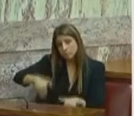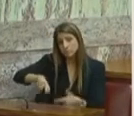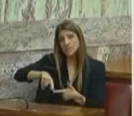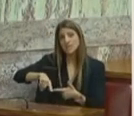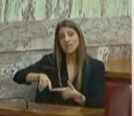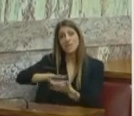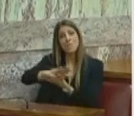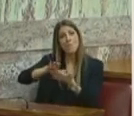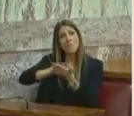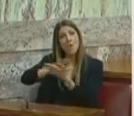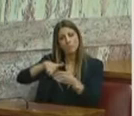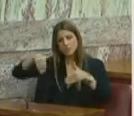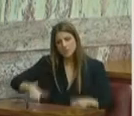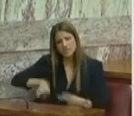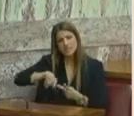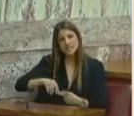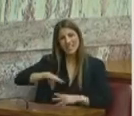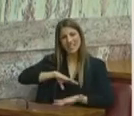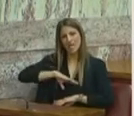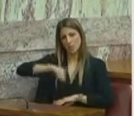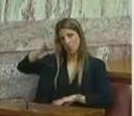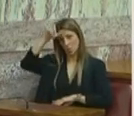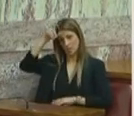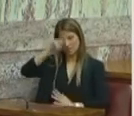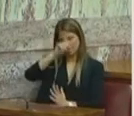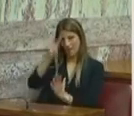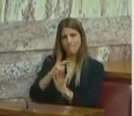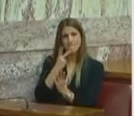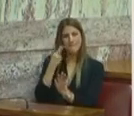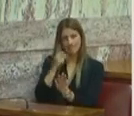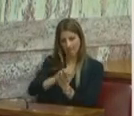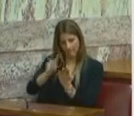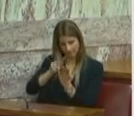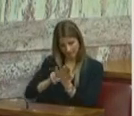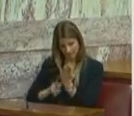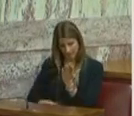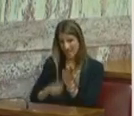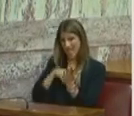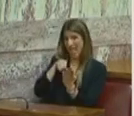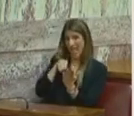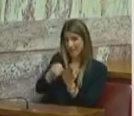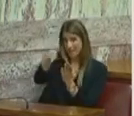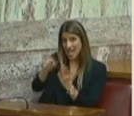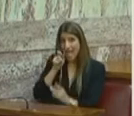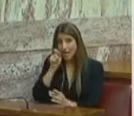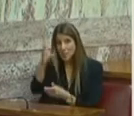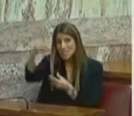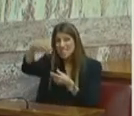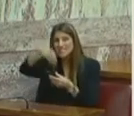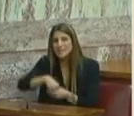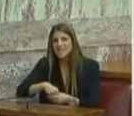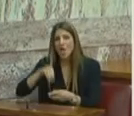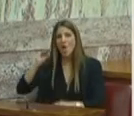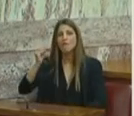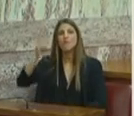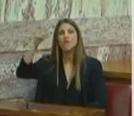και τον ένδοξο Τούρκο στρατιώτη. Αυτά μέσα στην Ελλάδα, παρουσία βουλευτών του Ελληνικού Κοινοβουλίου. Μάλιστα, όλα